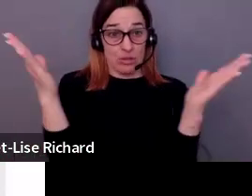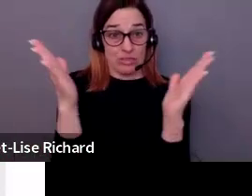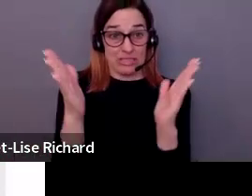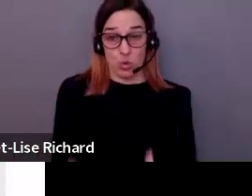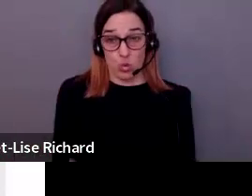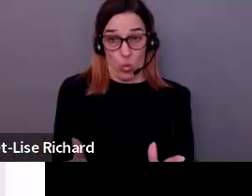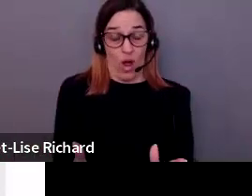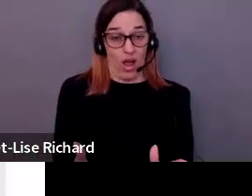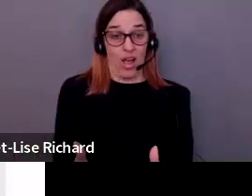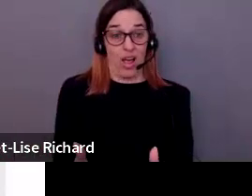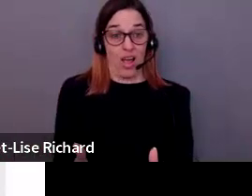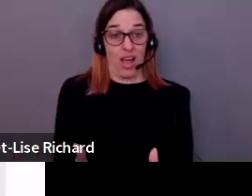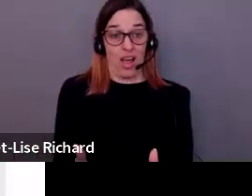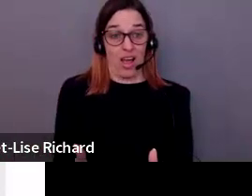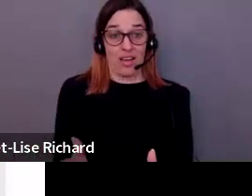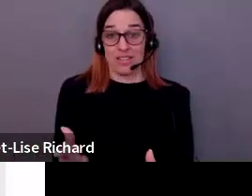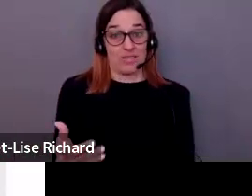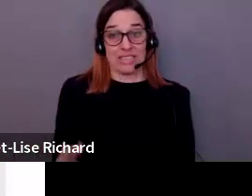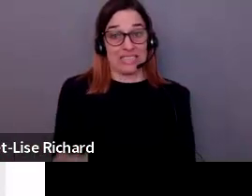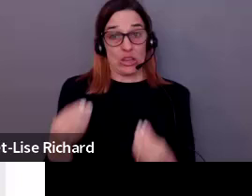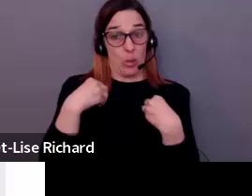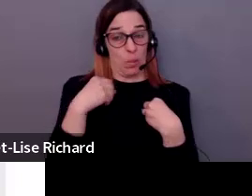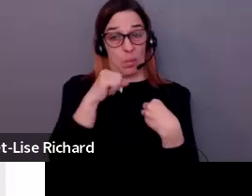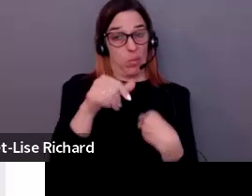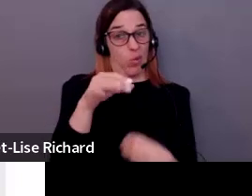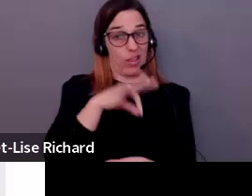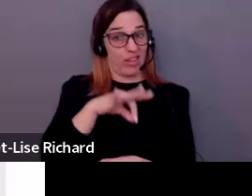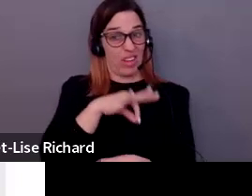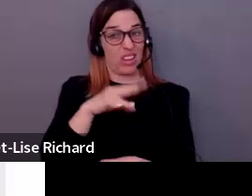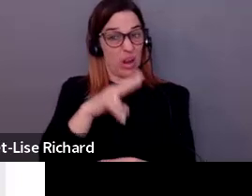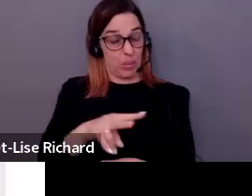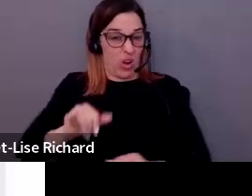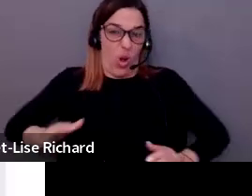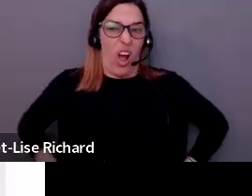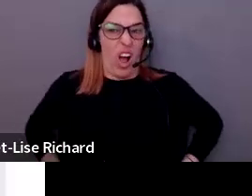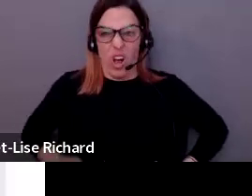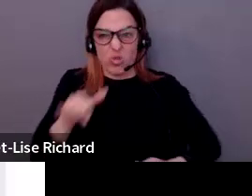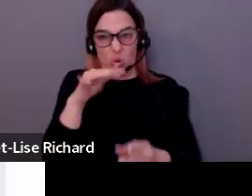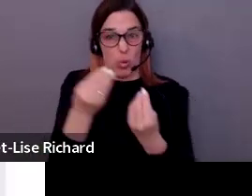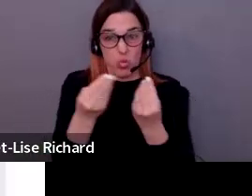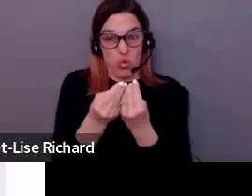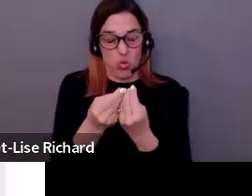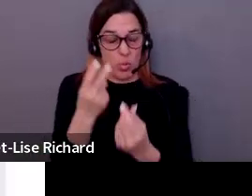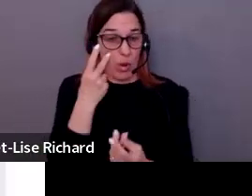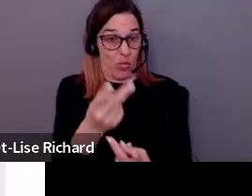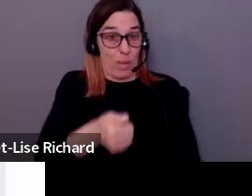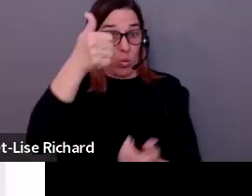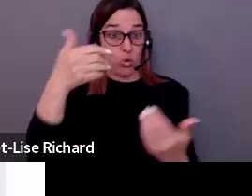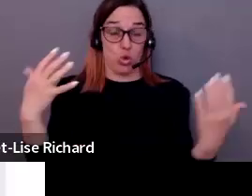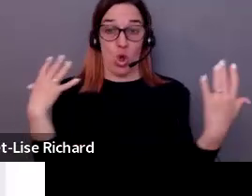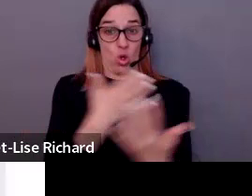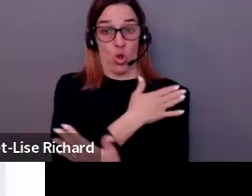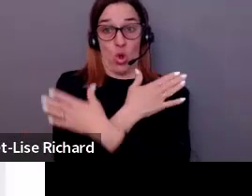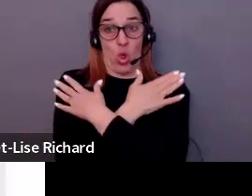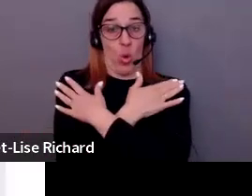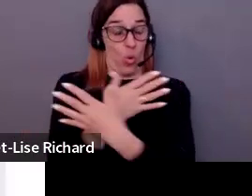droit. Donc, on vient pas avantager nos hanches qu'on a peut-être moins, mais on met beaucoup, beaucoup d'emphase sur le haut et